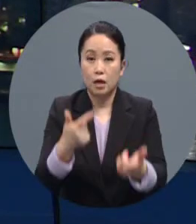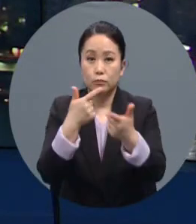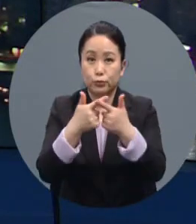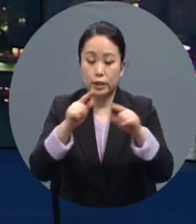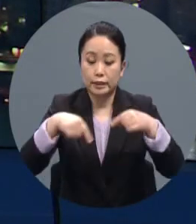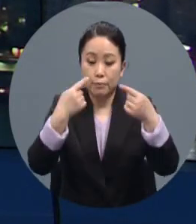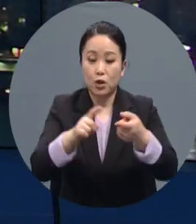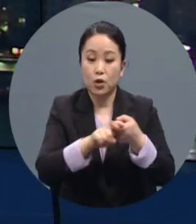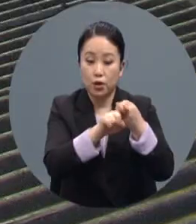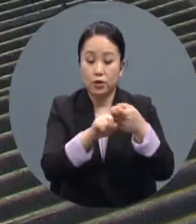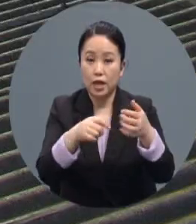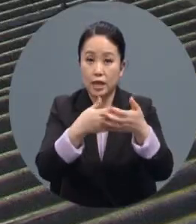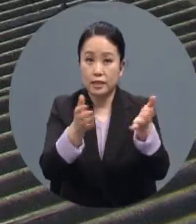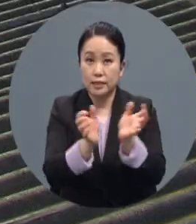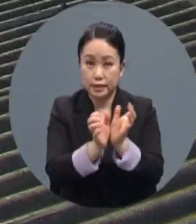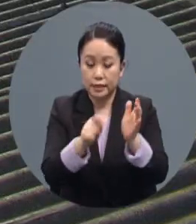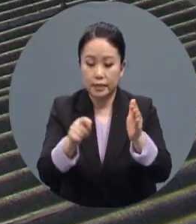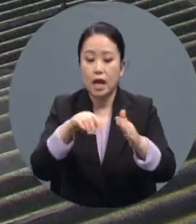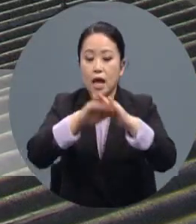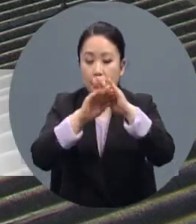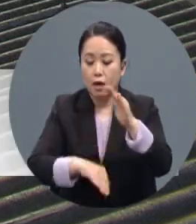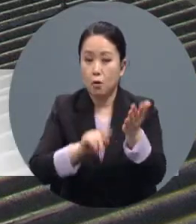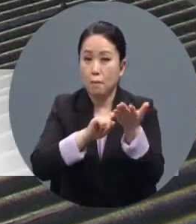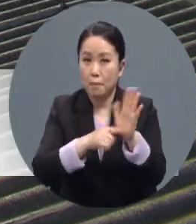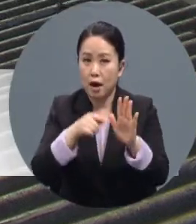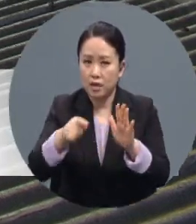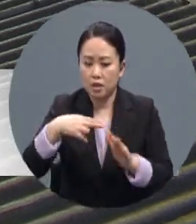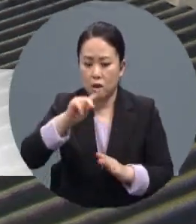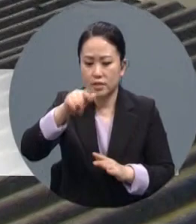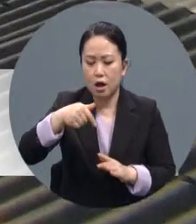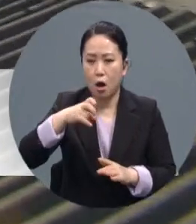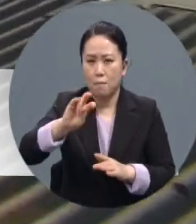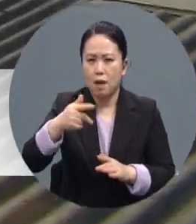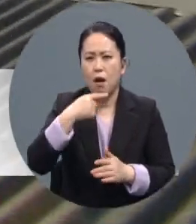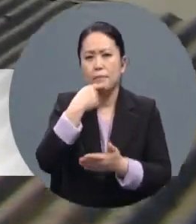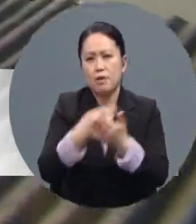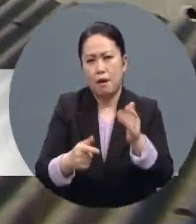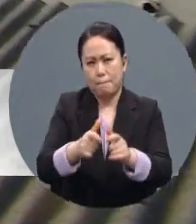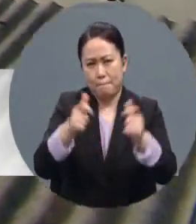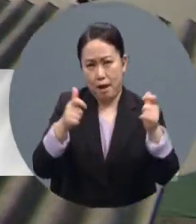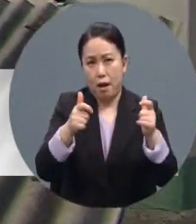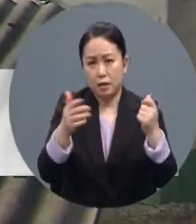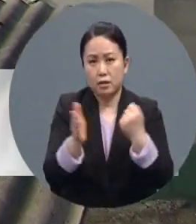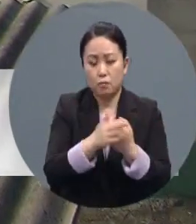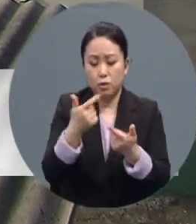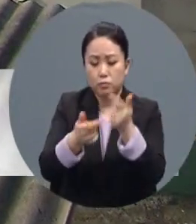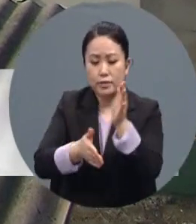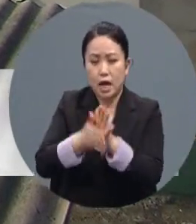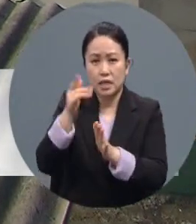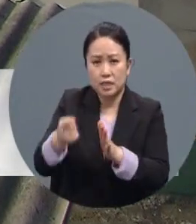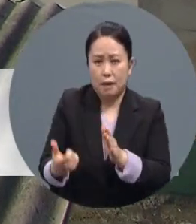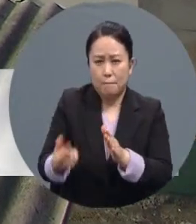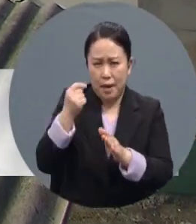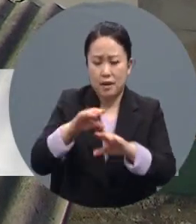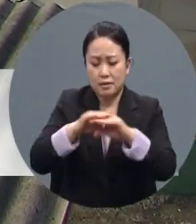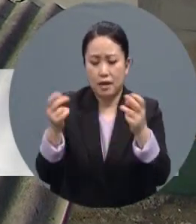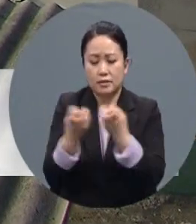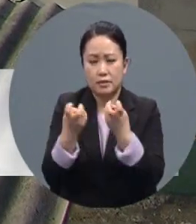부산 참여연대는 성명을 내고 성면 피해가 급증하고 있다며 부산시가 대책을 신속히 수립할 것을